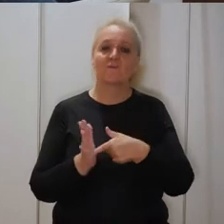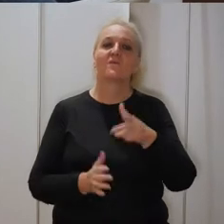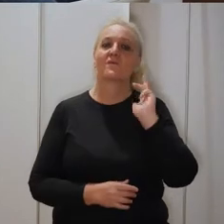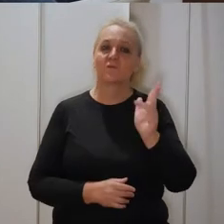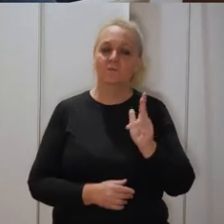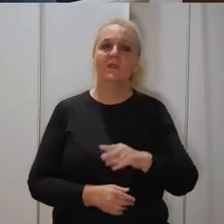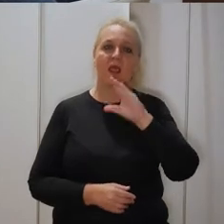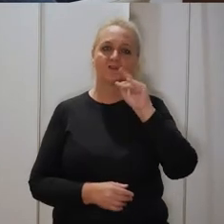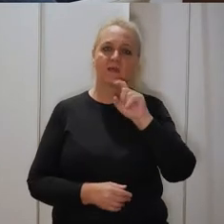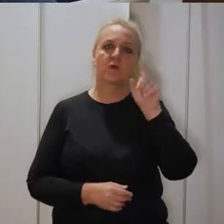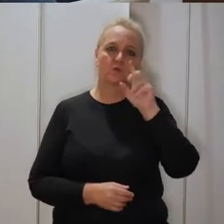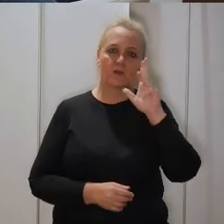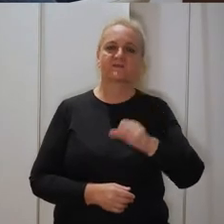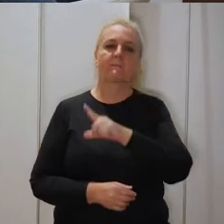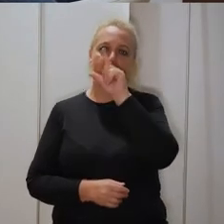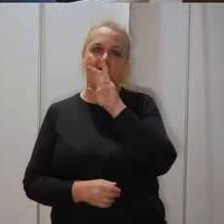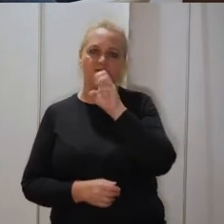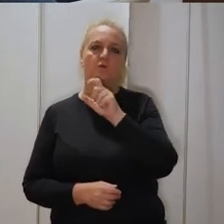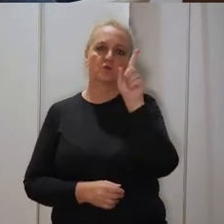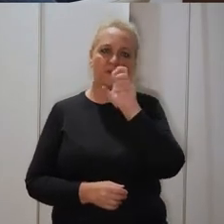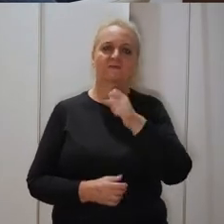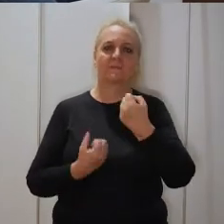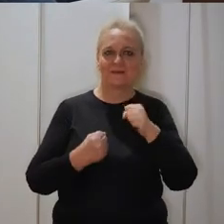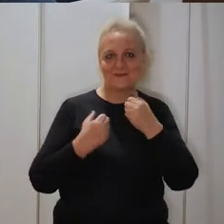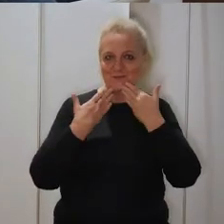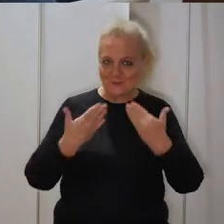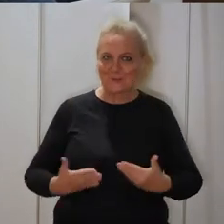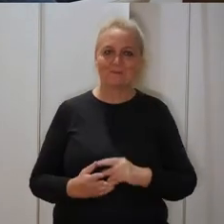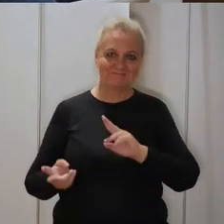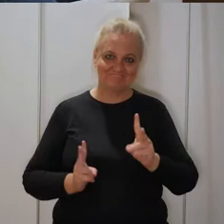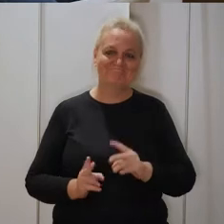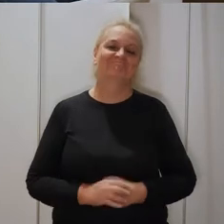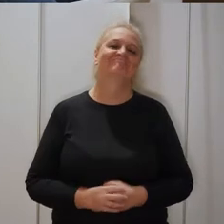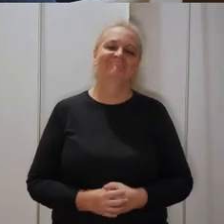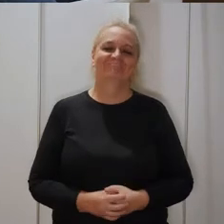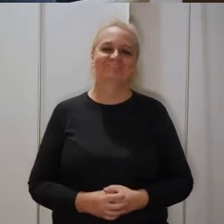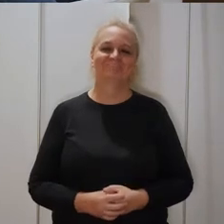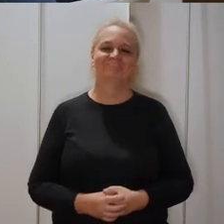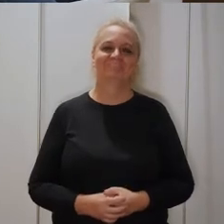będą pani Elżbieta Żurawska i pan Paweł Żurawski, za co bardzo, bardzo dziękujemy.